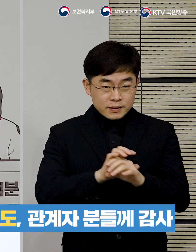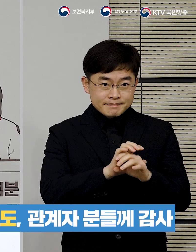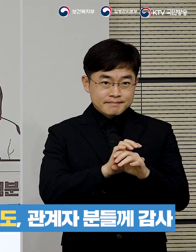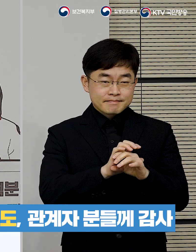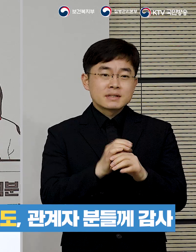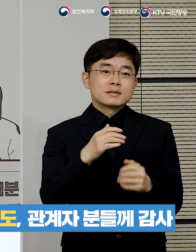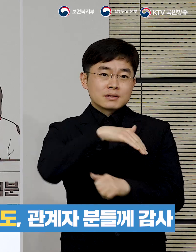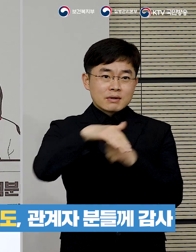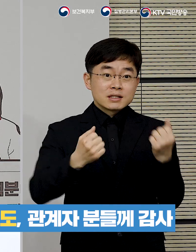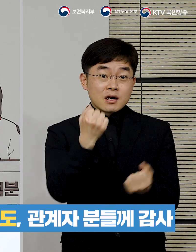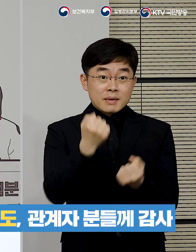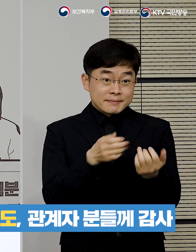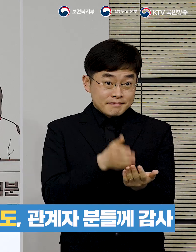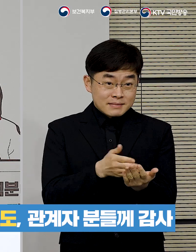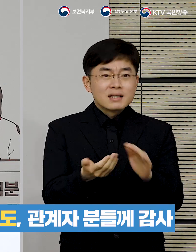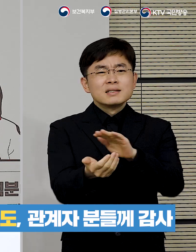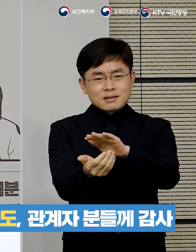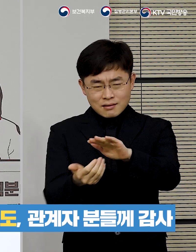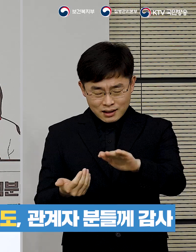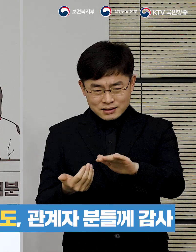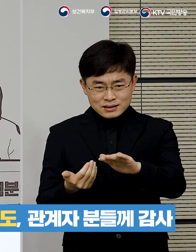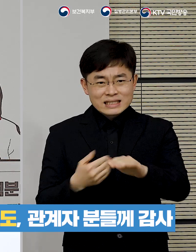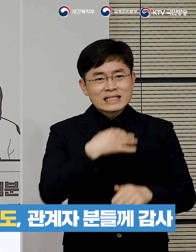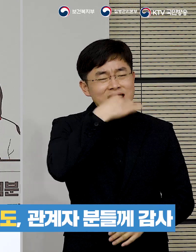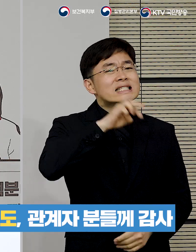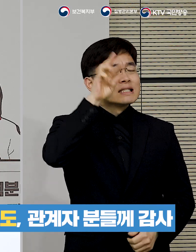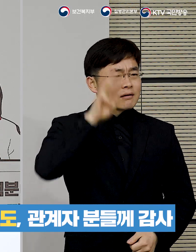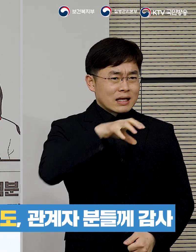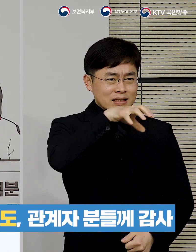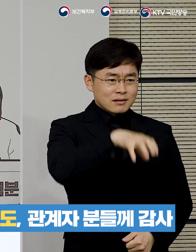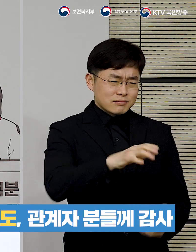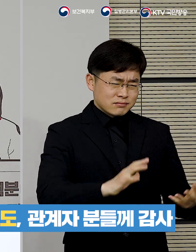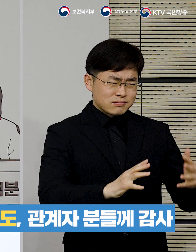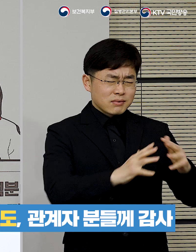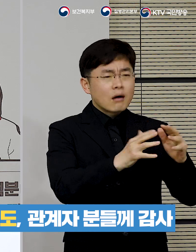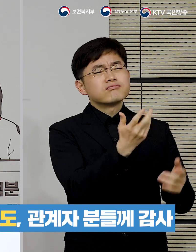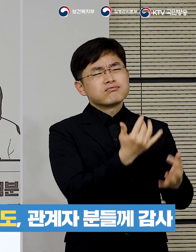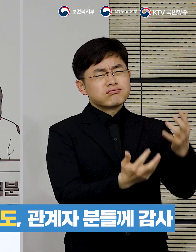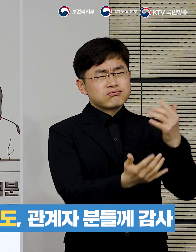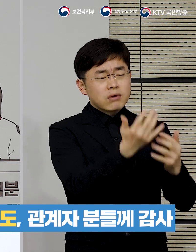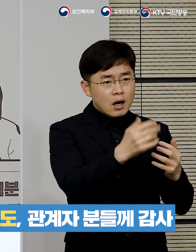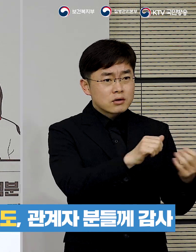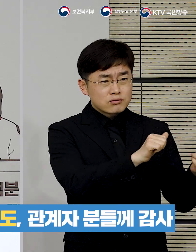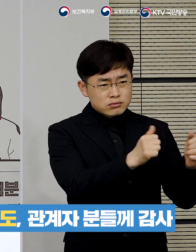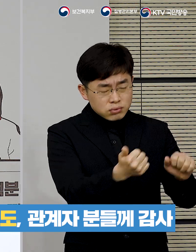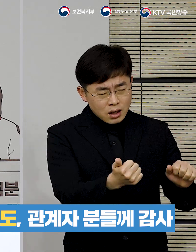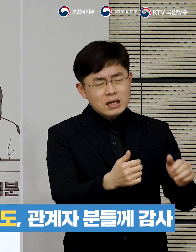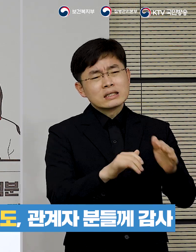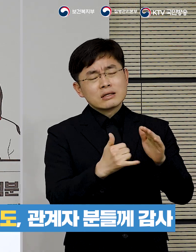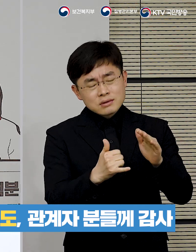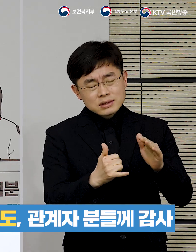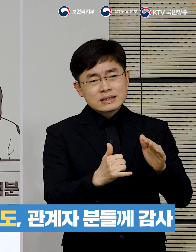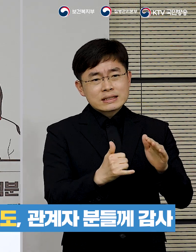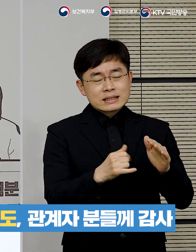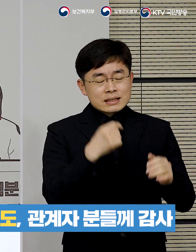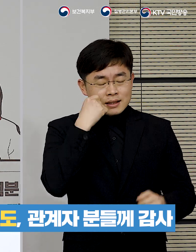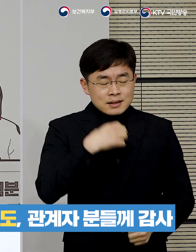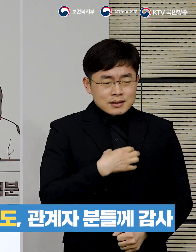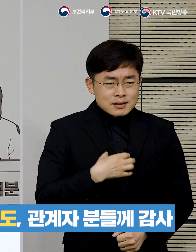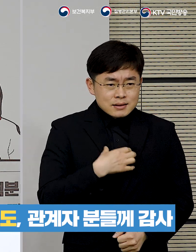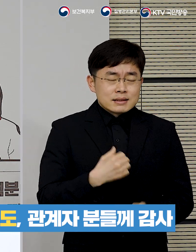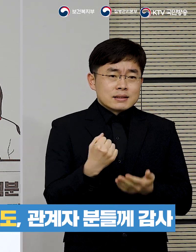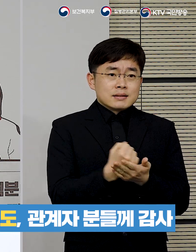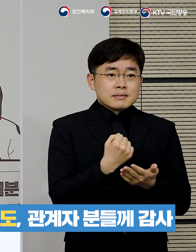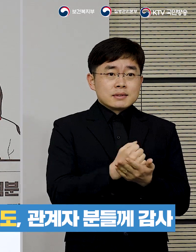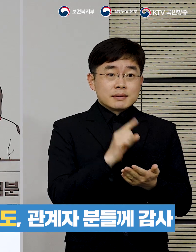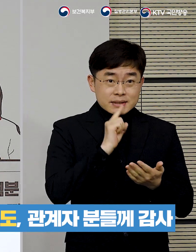정리브리핑을 시작하기에 앞서 이천에서 발생한 비극적인 화재로 희생되신 분들과 유족분들께 진심